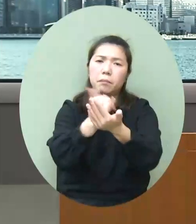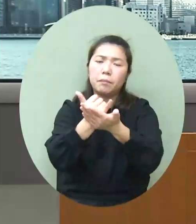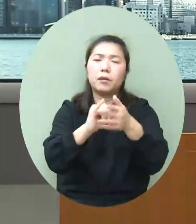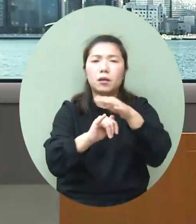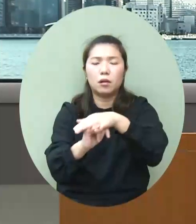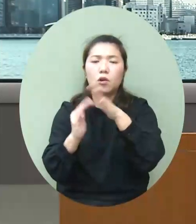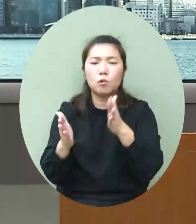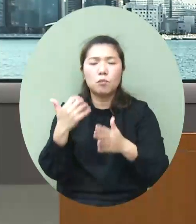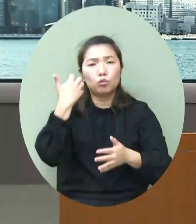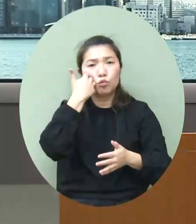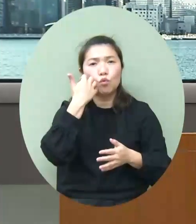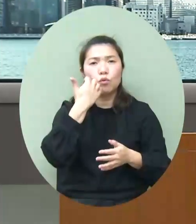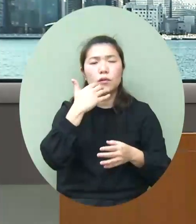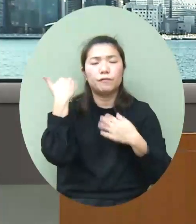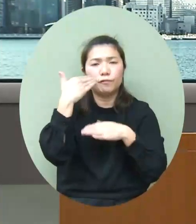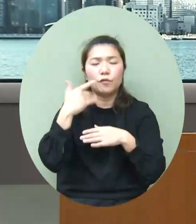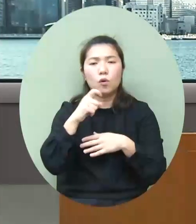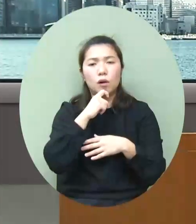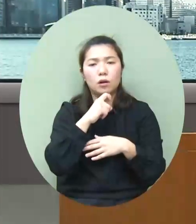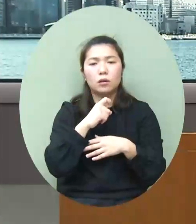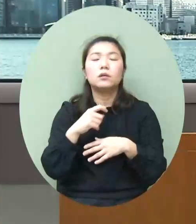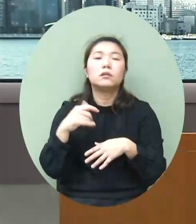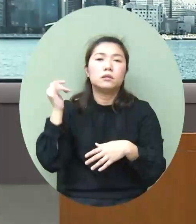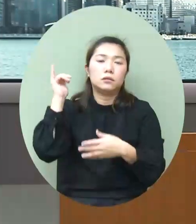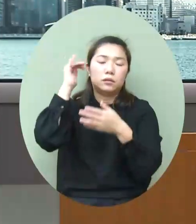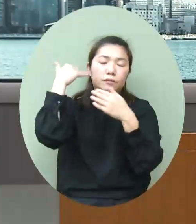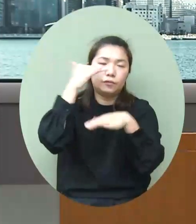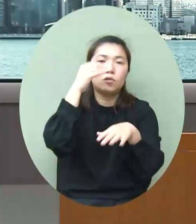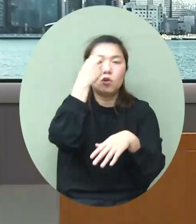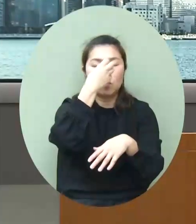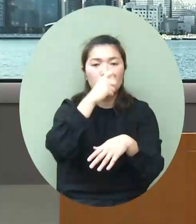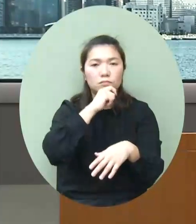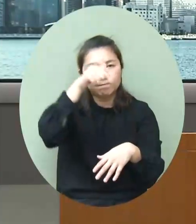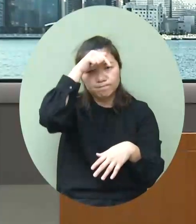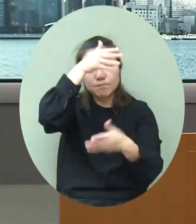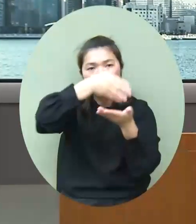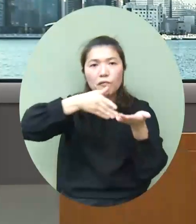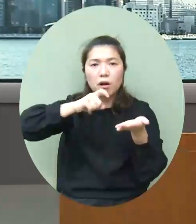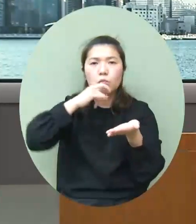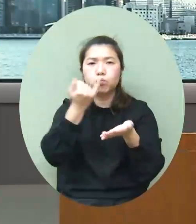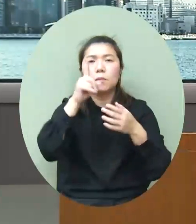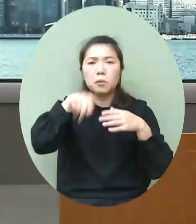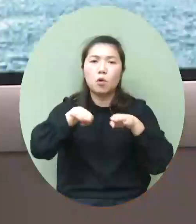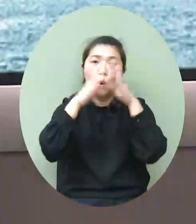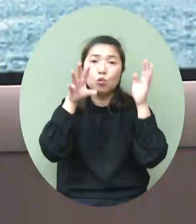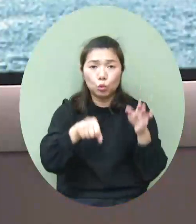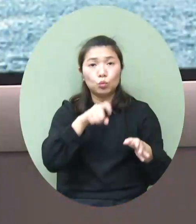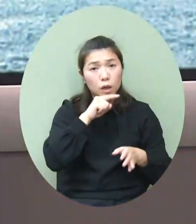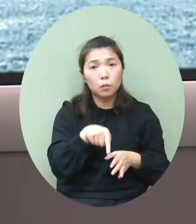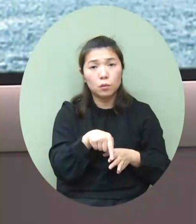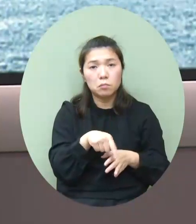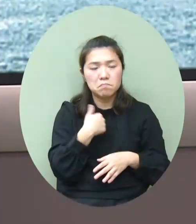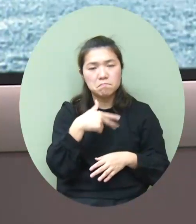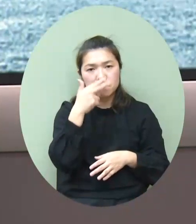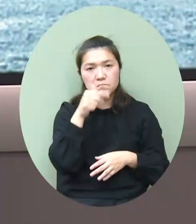面，我们的冷冻集装箱其实是陆续到达，有部分的医院